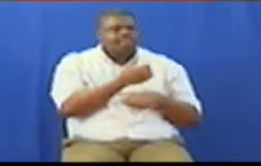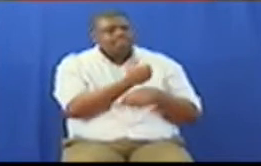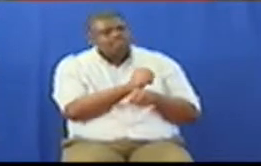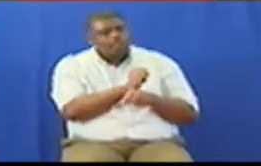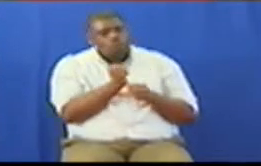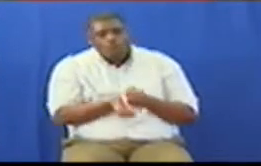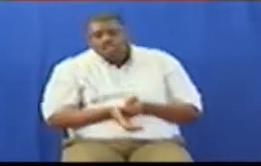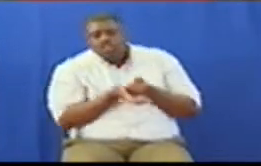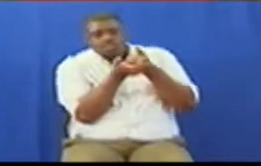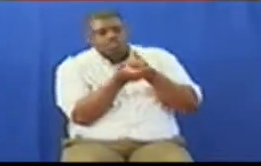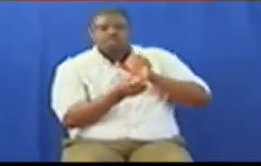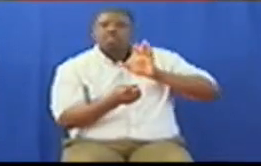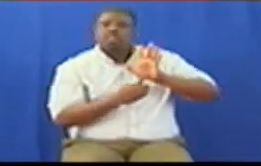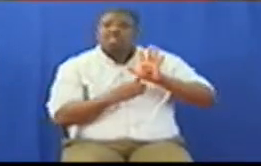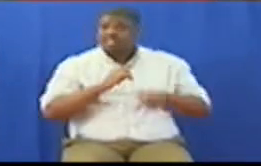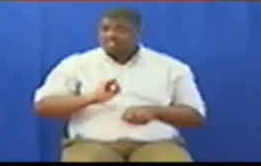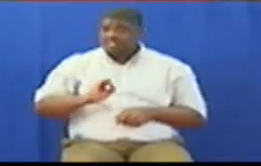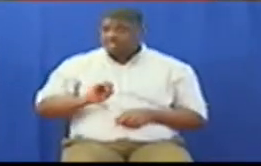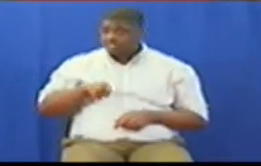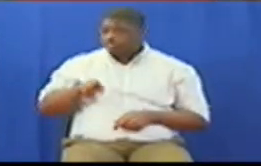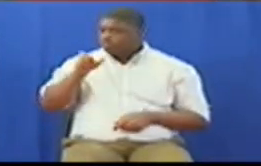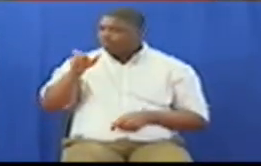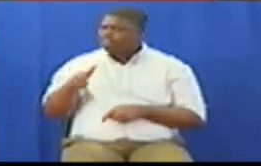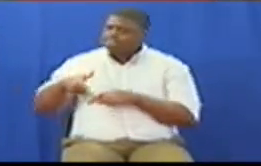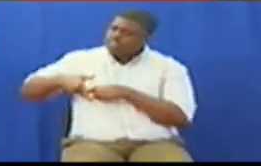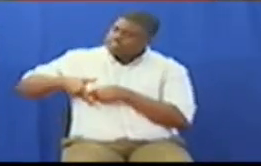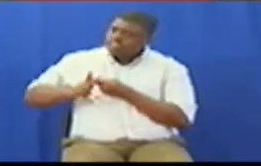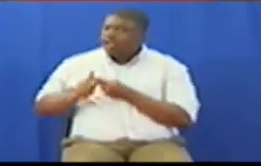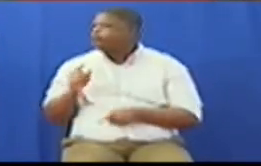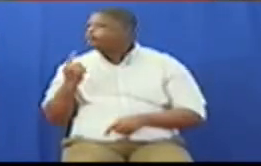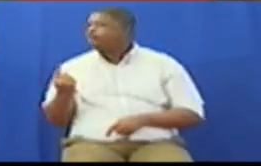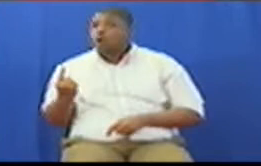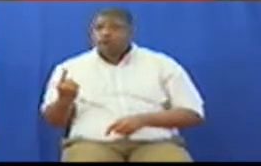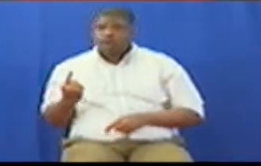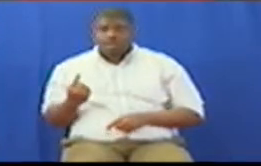Yeye engineer au mhandisi anahitajika mmoja. Lakini hawa